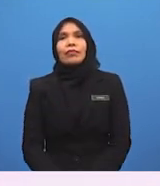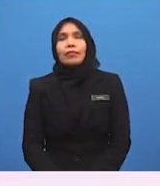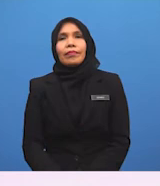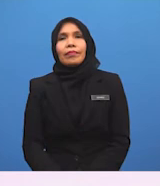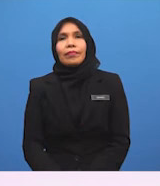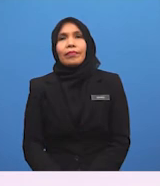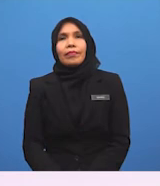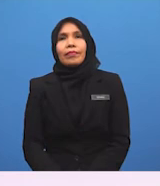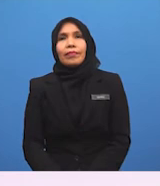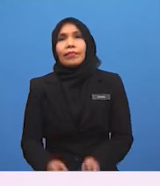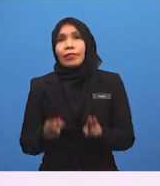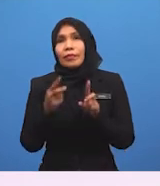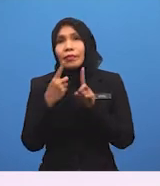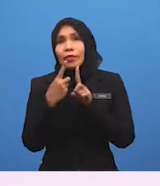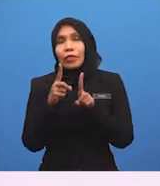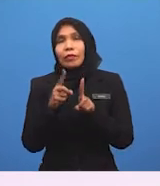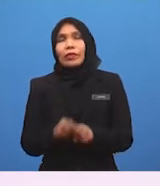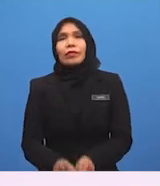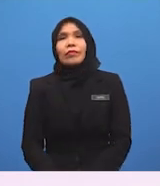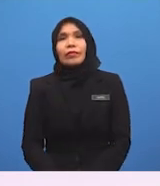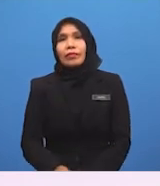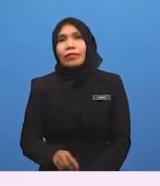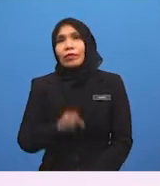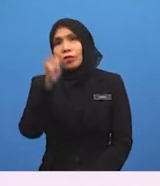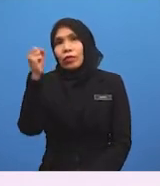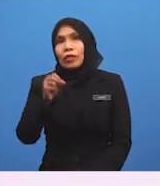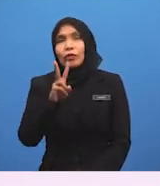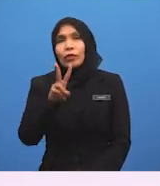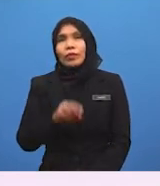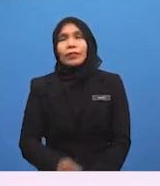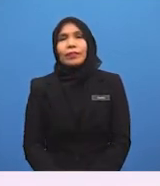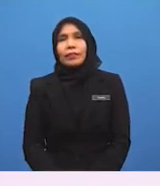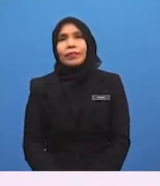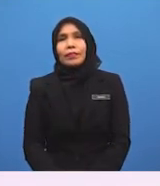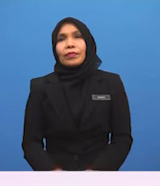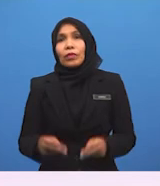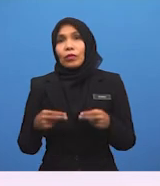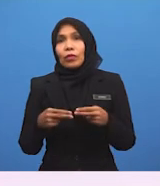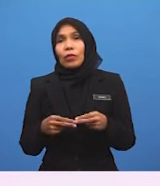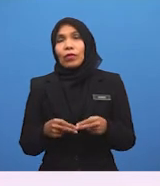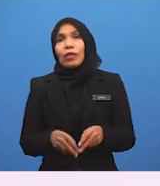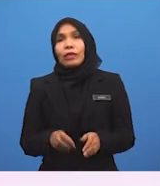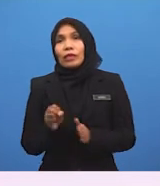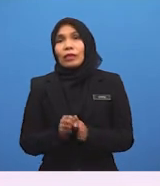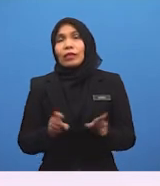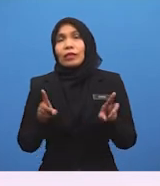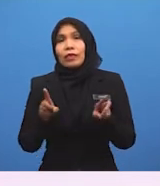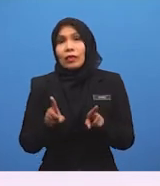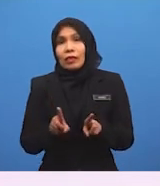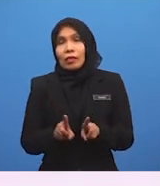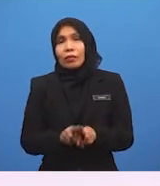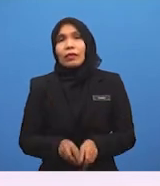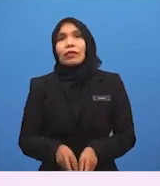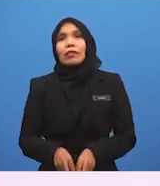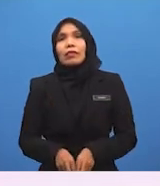jirannya. Jawapan bagi soalan kedua, hubungan sesama rakan jiran akan